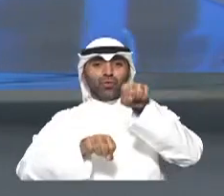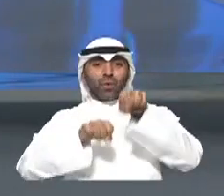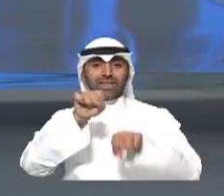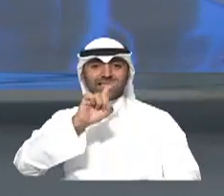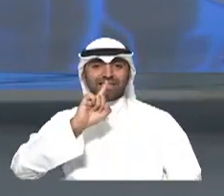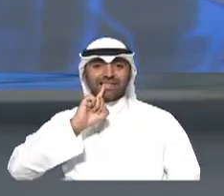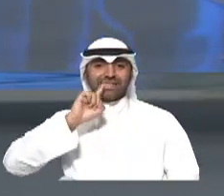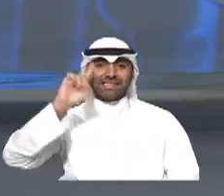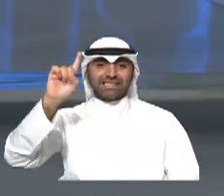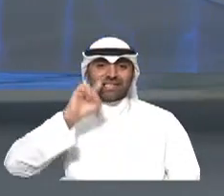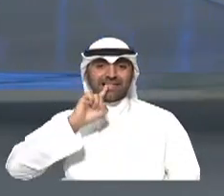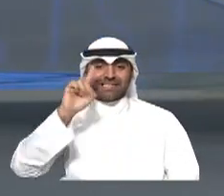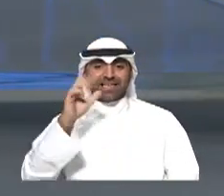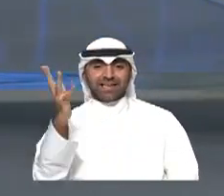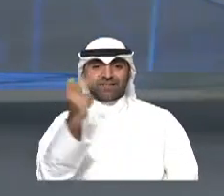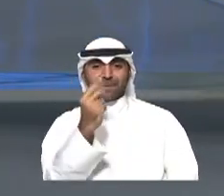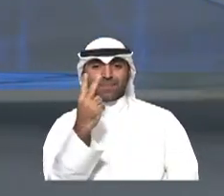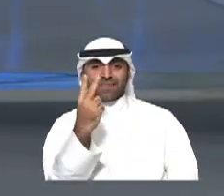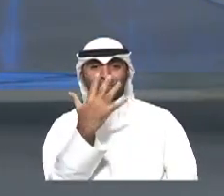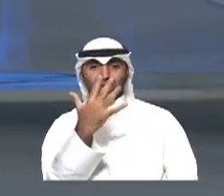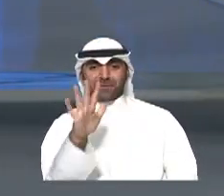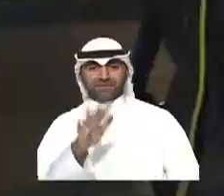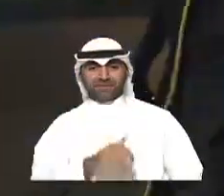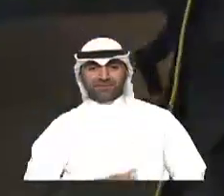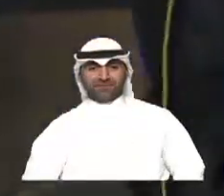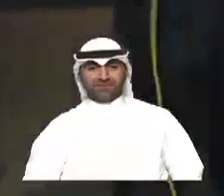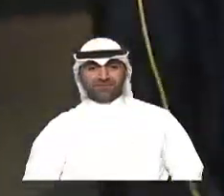السياسية والاقتصادية.